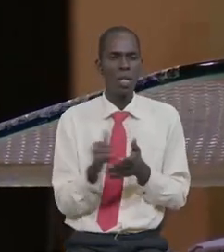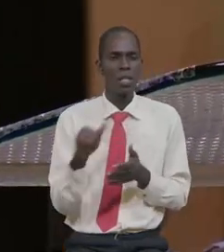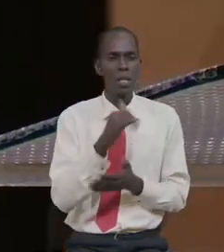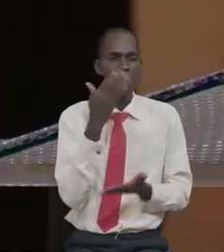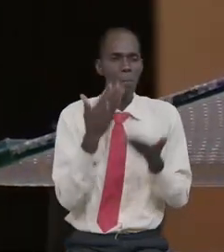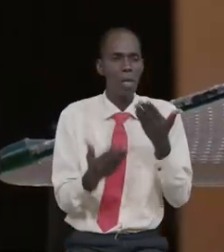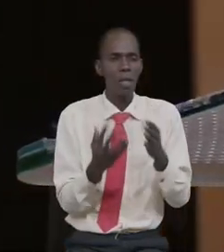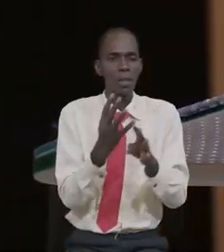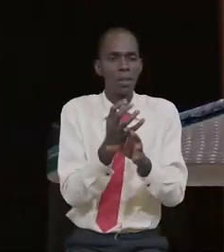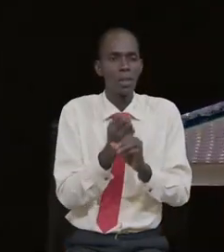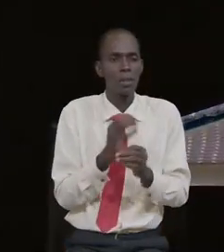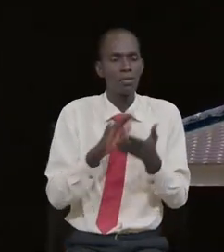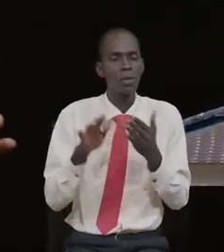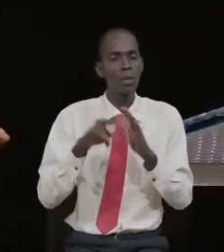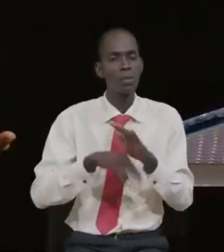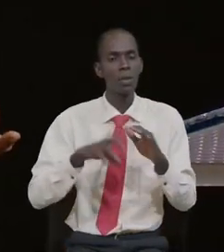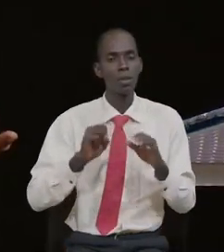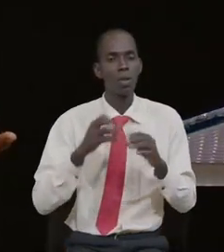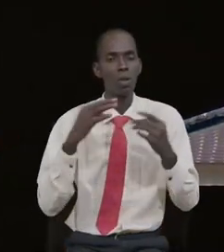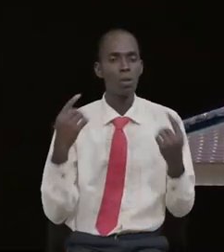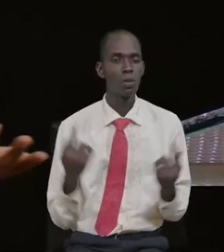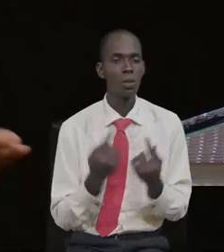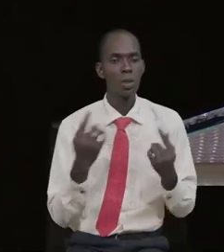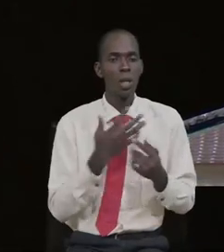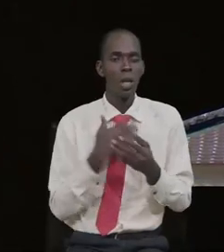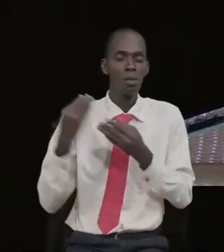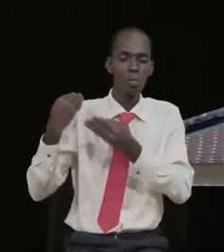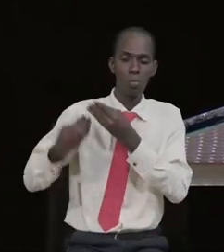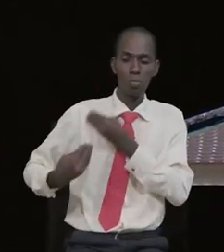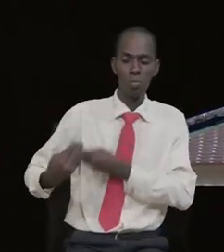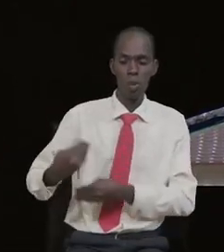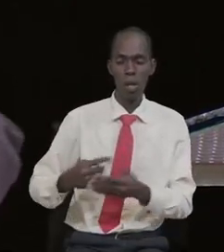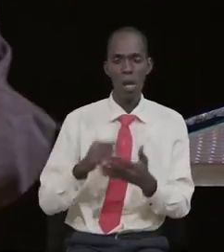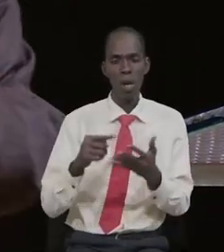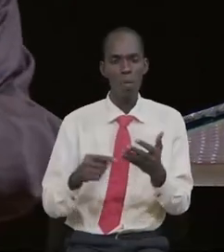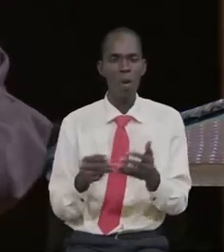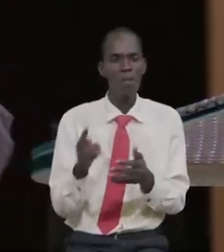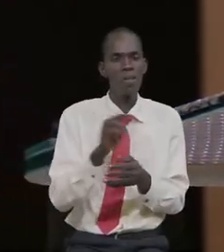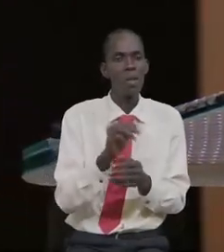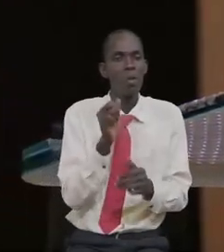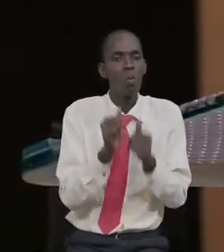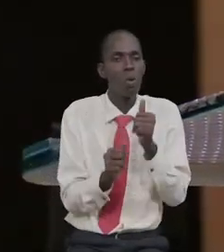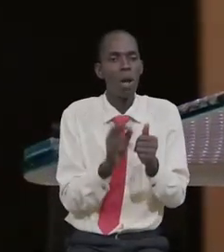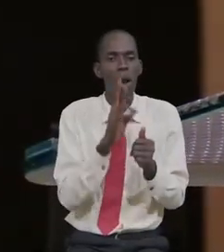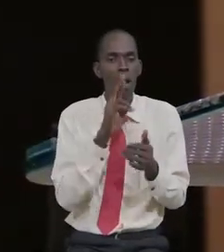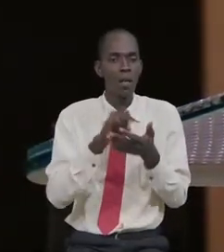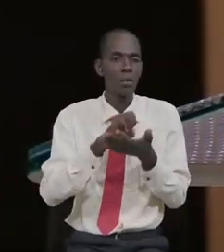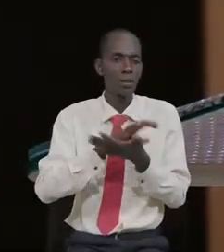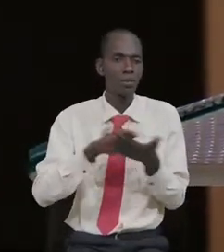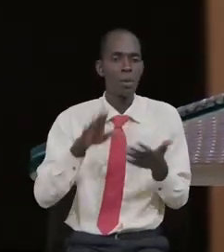foi en moi le pardon des péchés et l'héritage avec les sanctifiés.